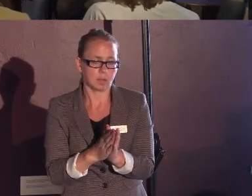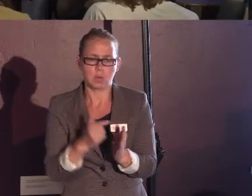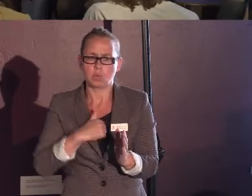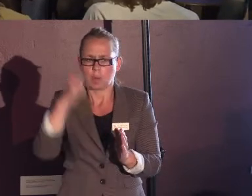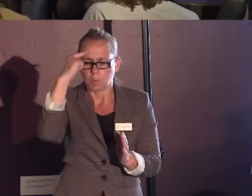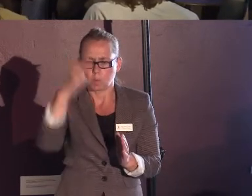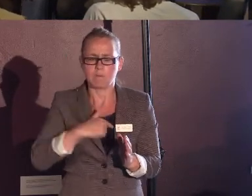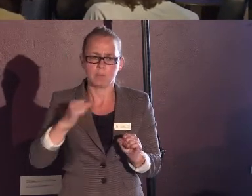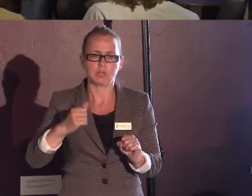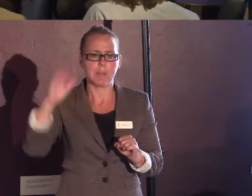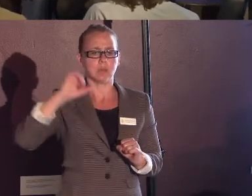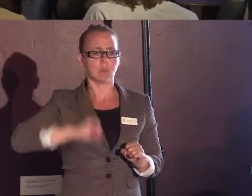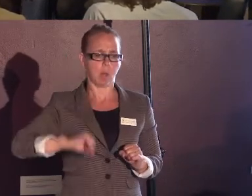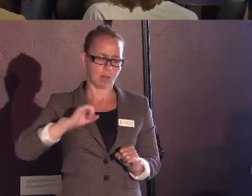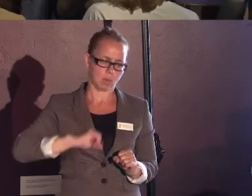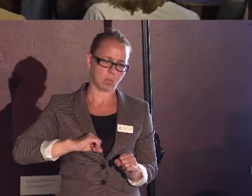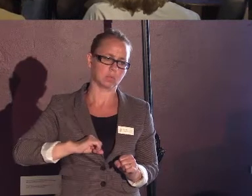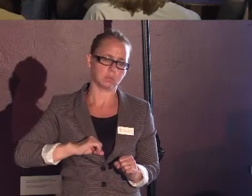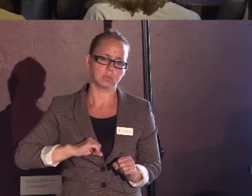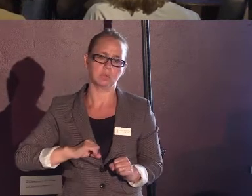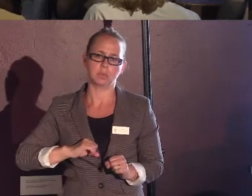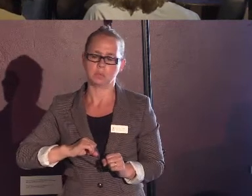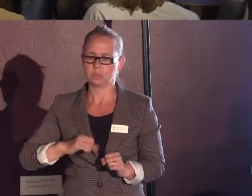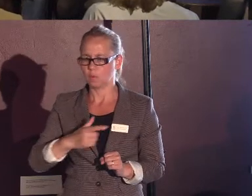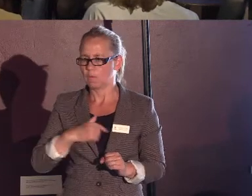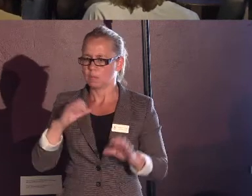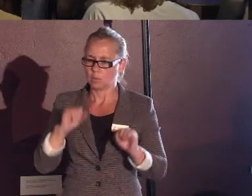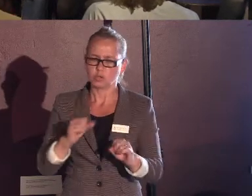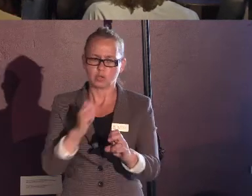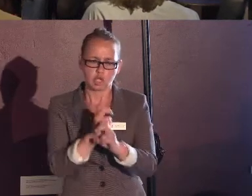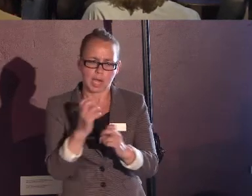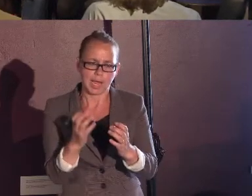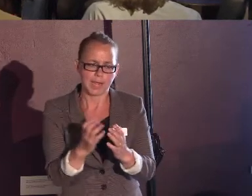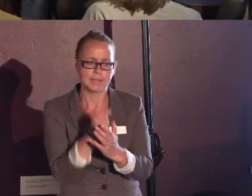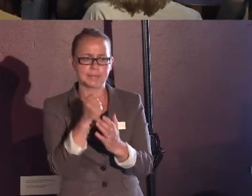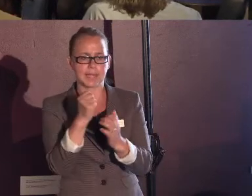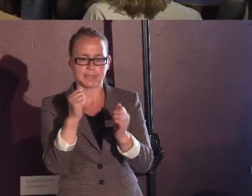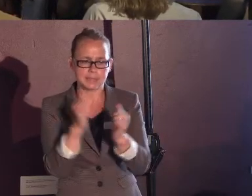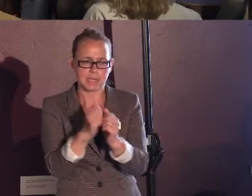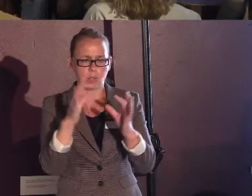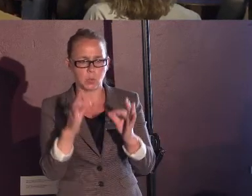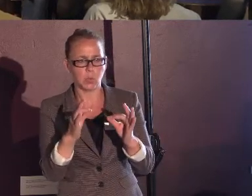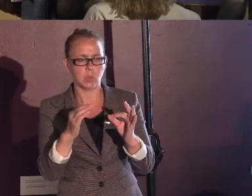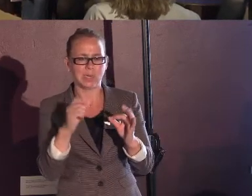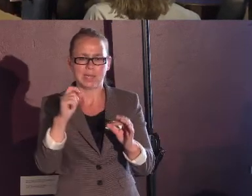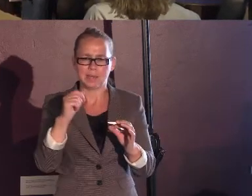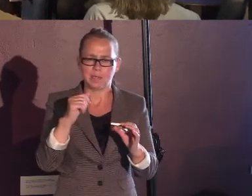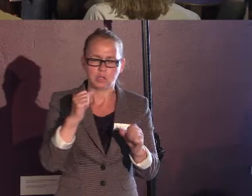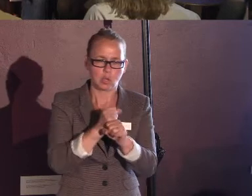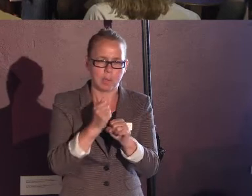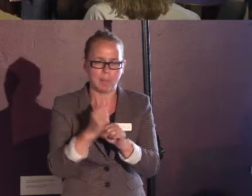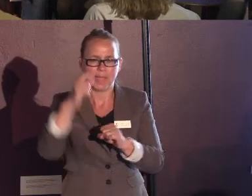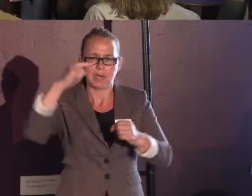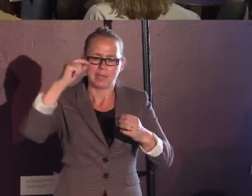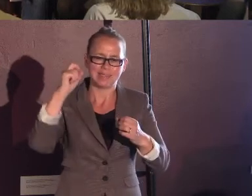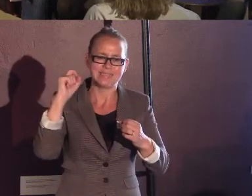skaffa oss lite bättre tålamod och faktiskt försöka hitta ett sätt att fördjupa digitaliseringen av